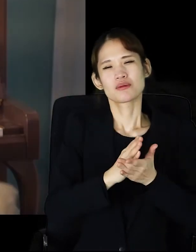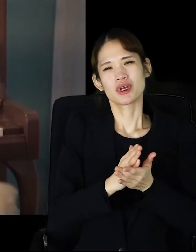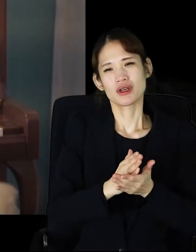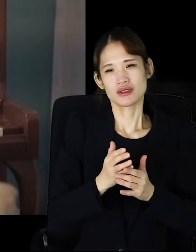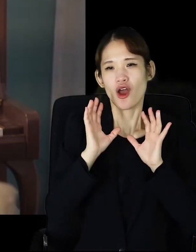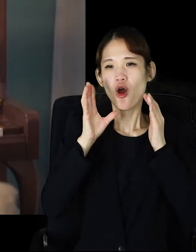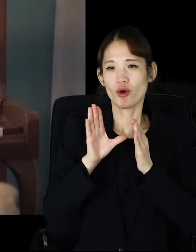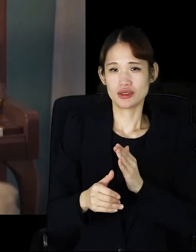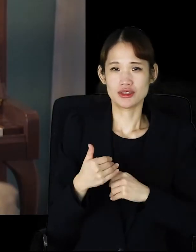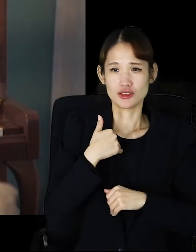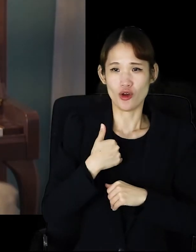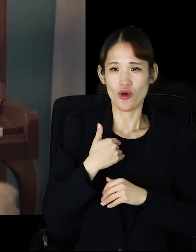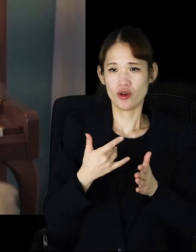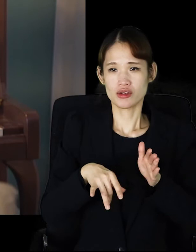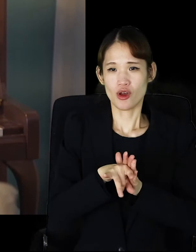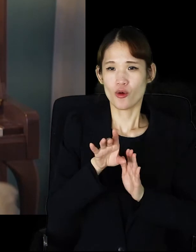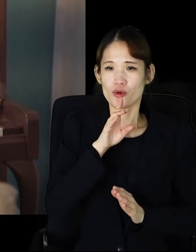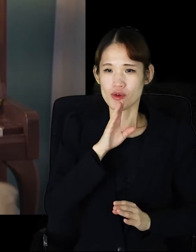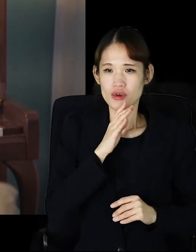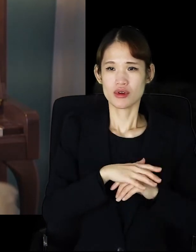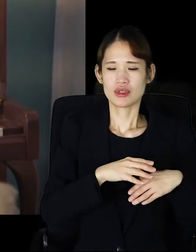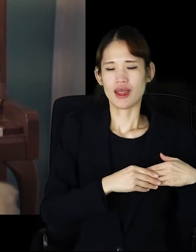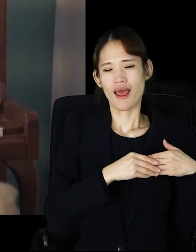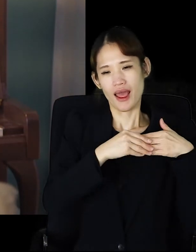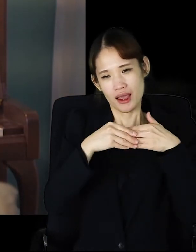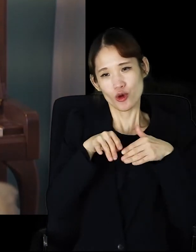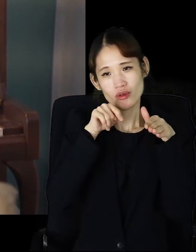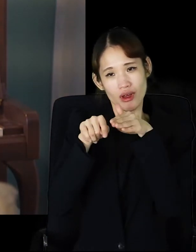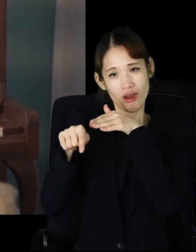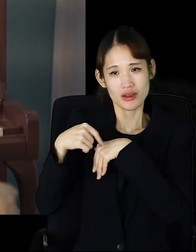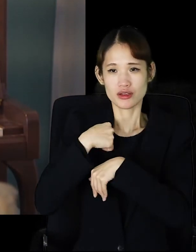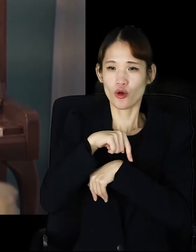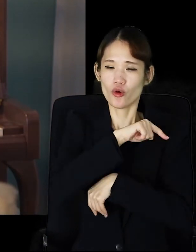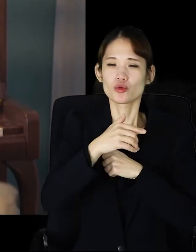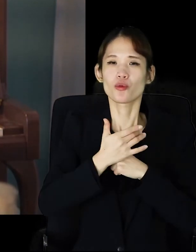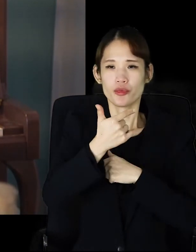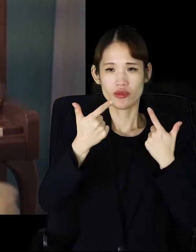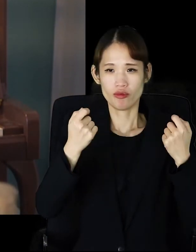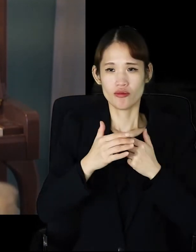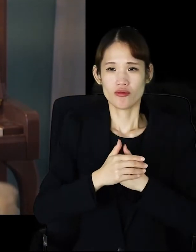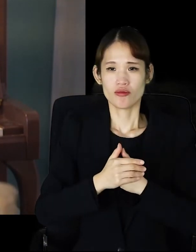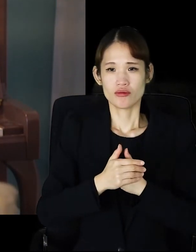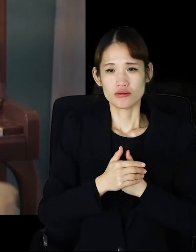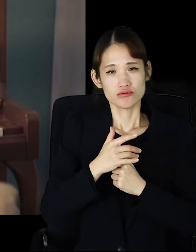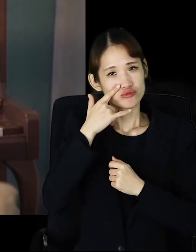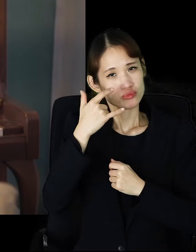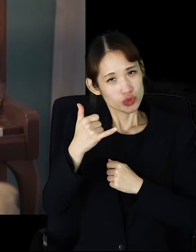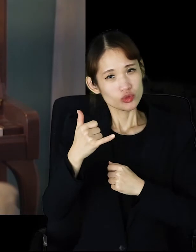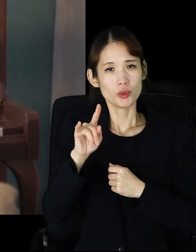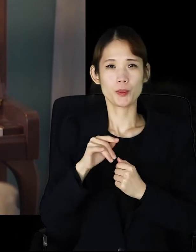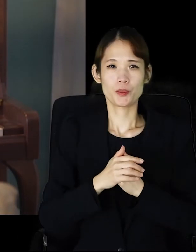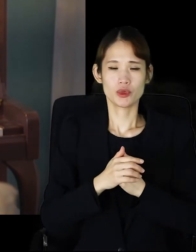이러는데 어렸을 때는 정말 저를 그냥 엄청 많이 데리고 나가셨어요. 그게 좀 저는 도움이 됐다고 생각을 하는 게